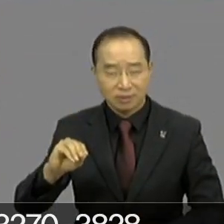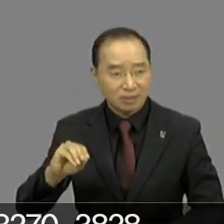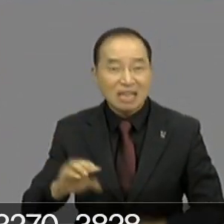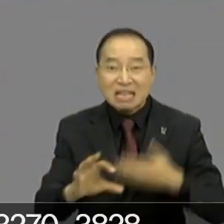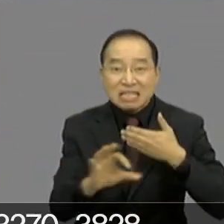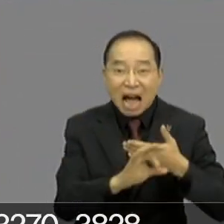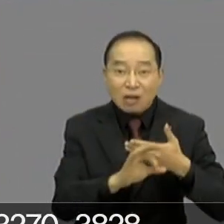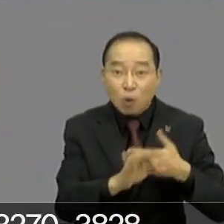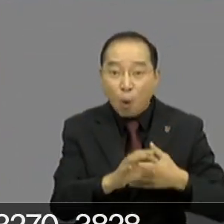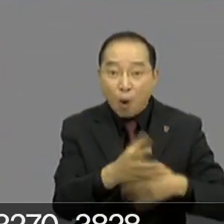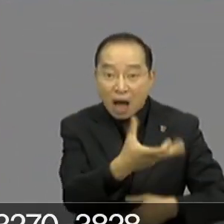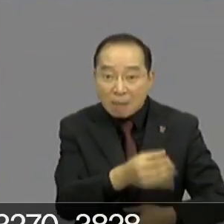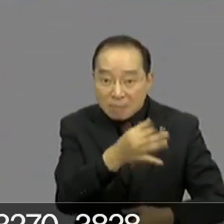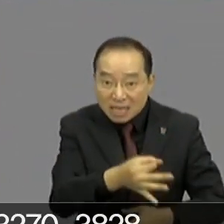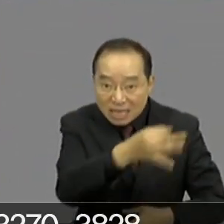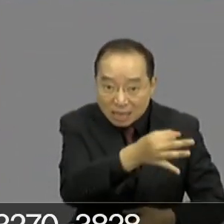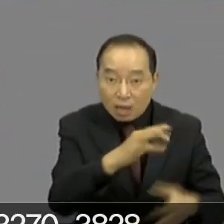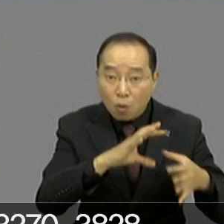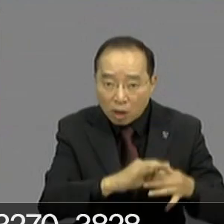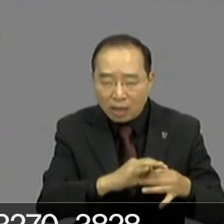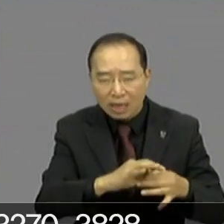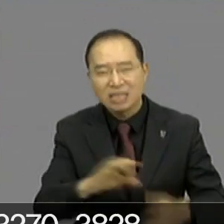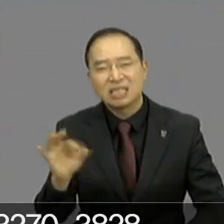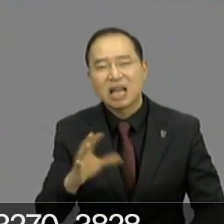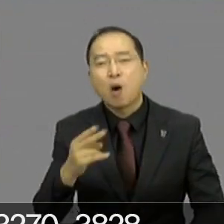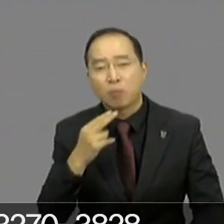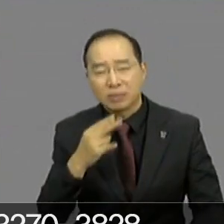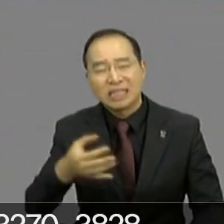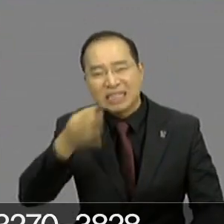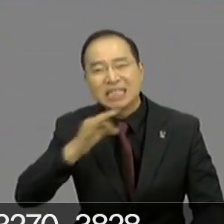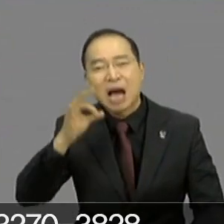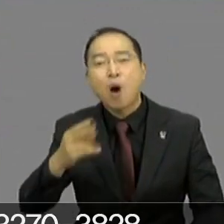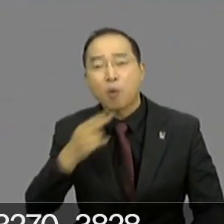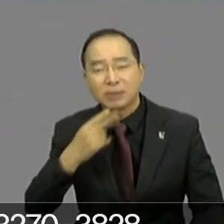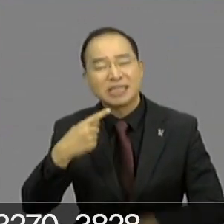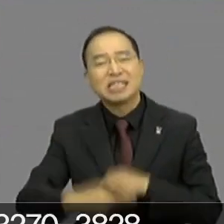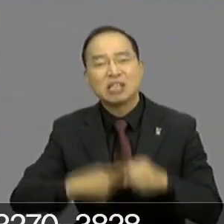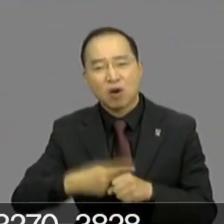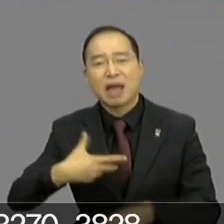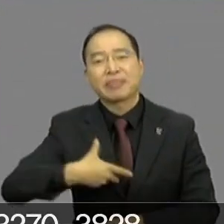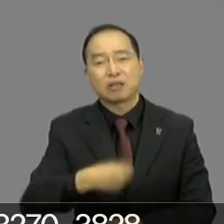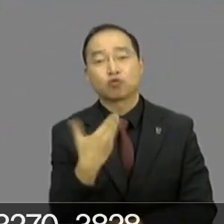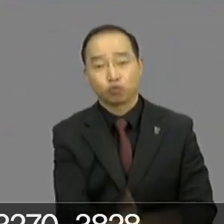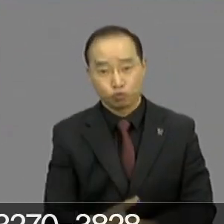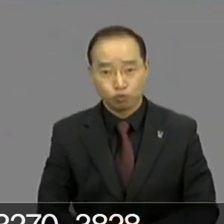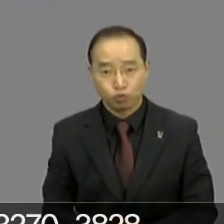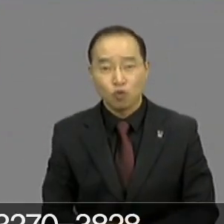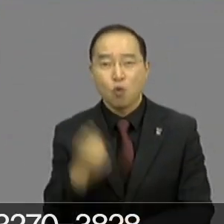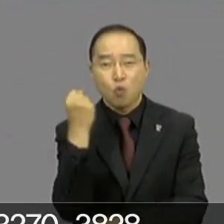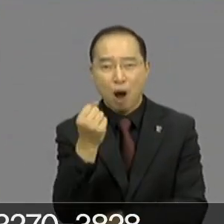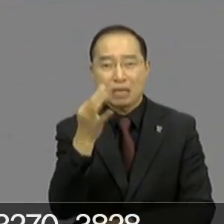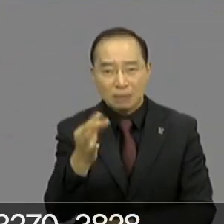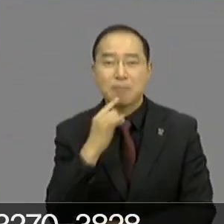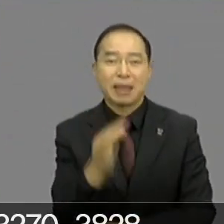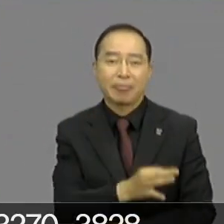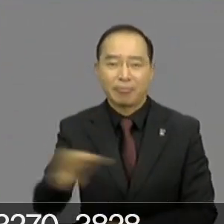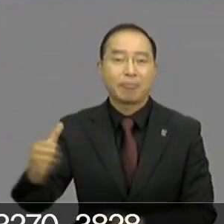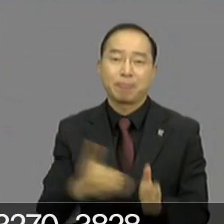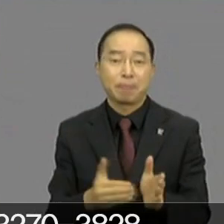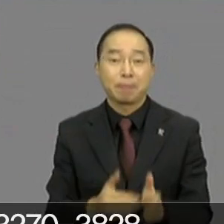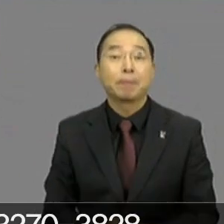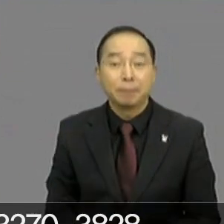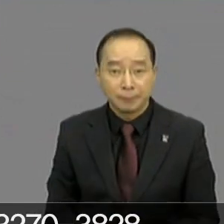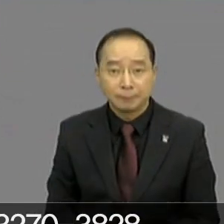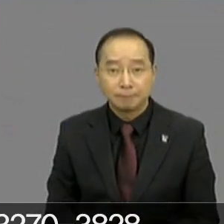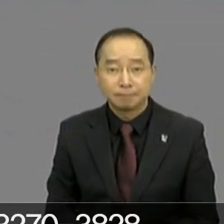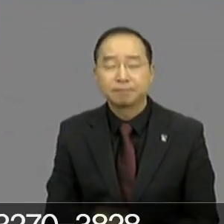부분 관련해서 무이자로 이것도 1년간 어 대출을 해 드리겠다 아 이것이 저의 중점 공약